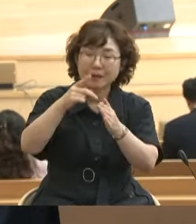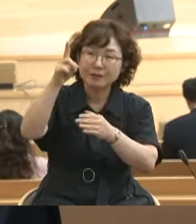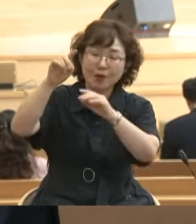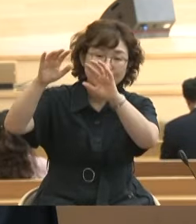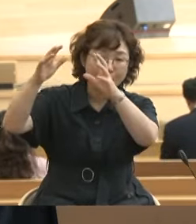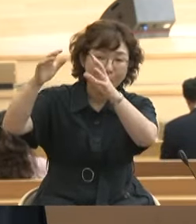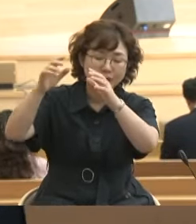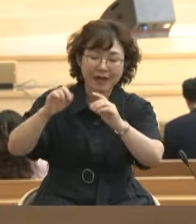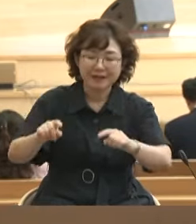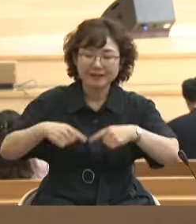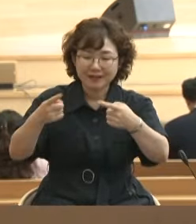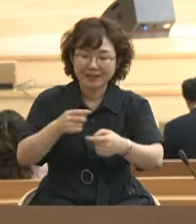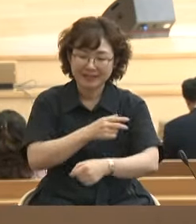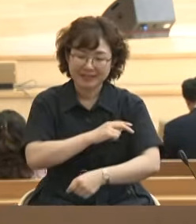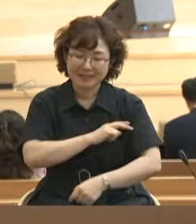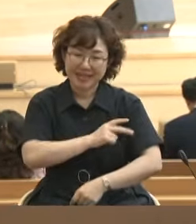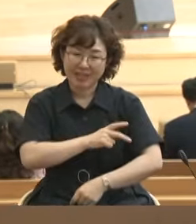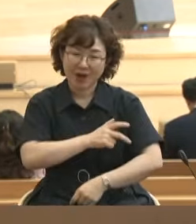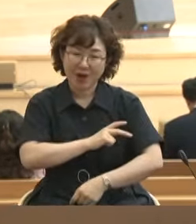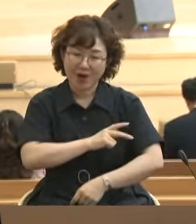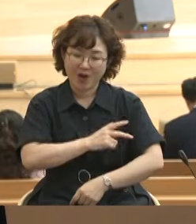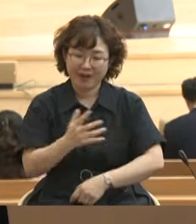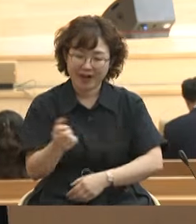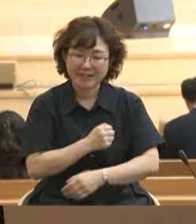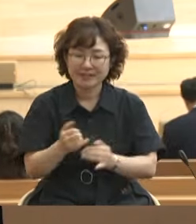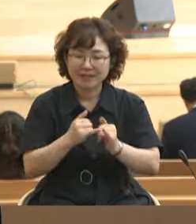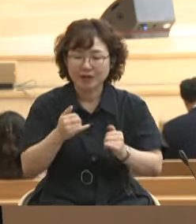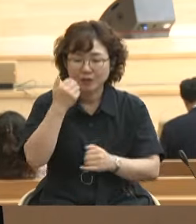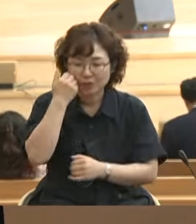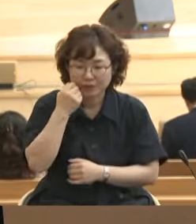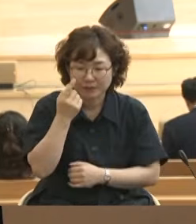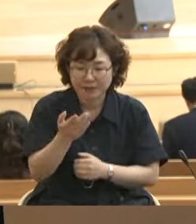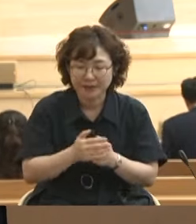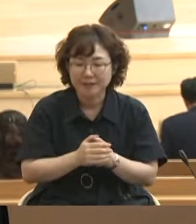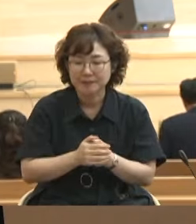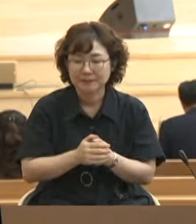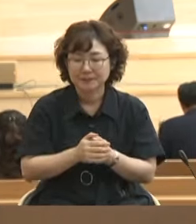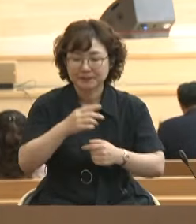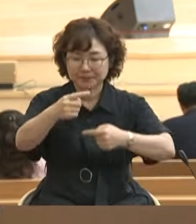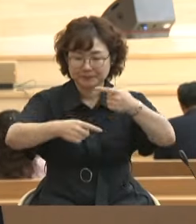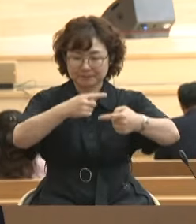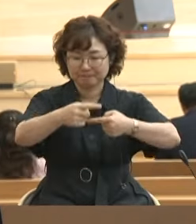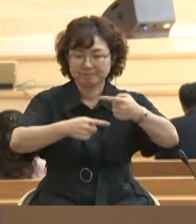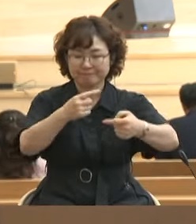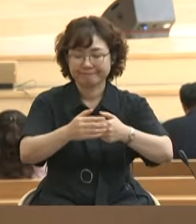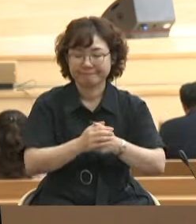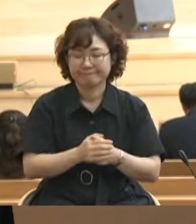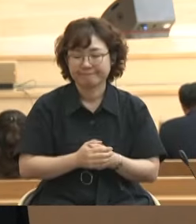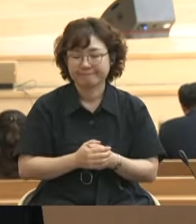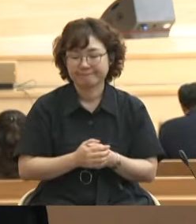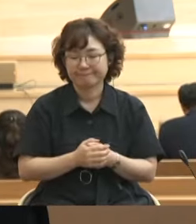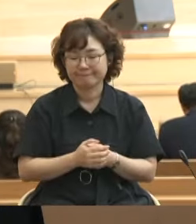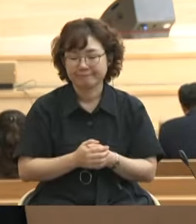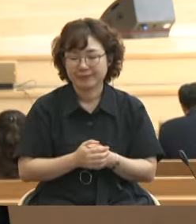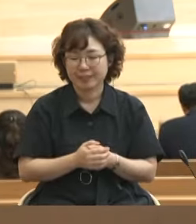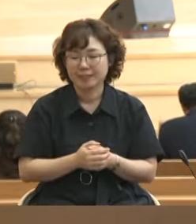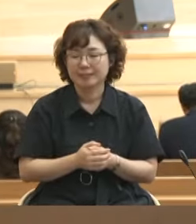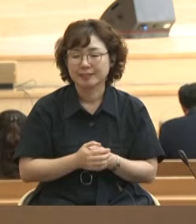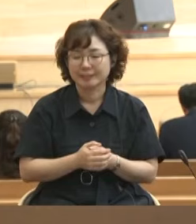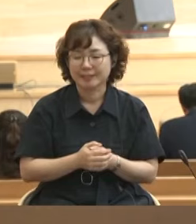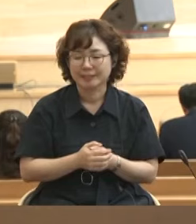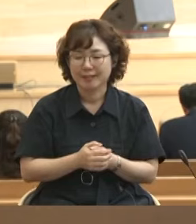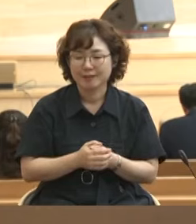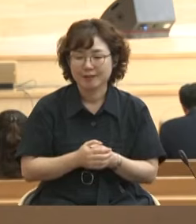들어갈 자격을 얻는 자들이 소개되어 있죠. 자, 14절 또박또박 읽어보십시다. 이거 완전